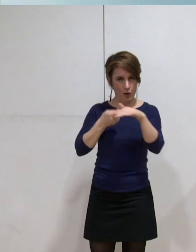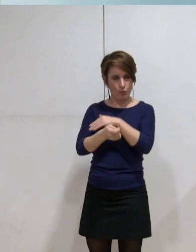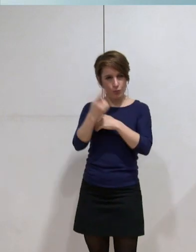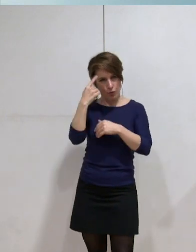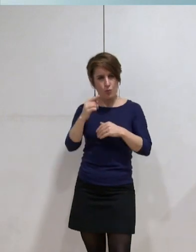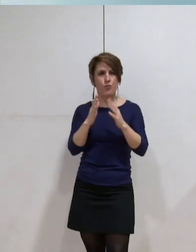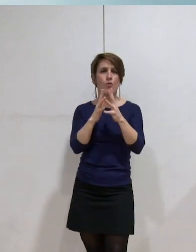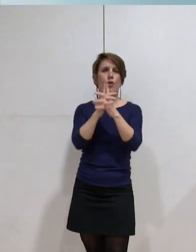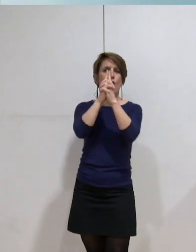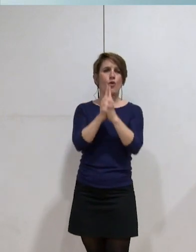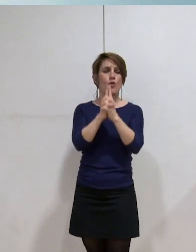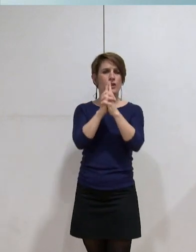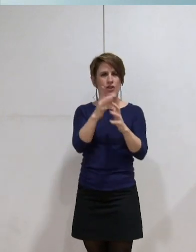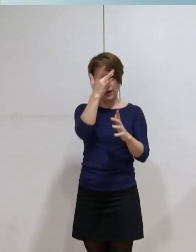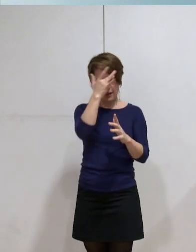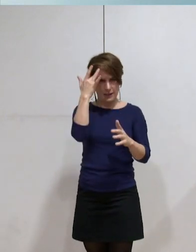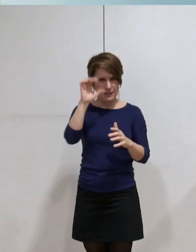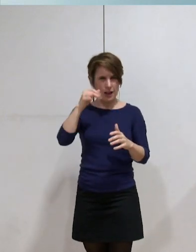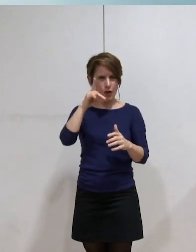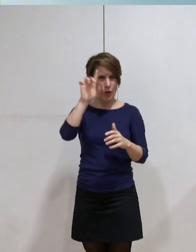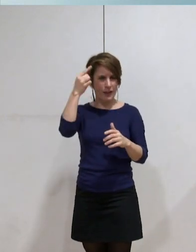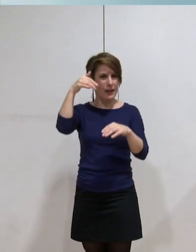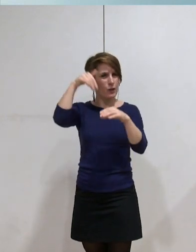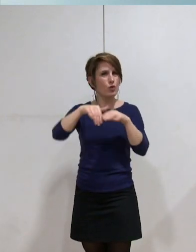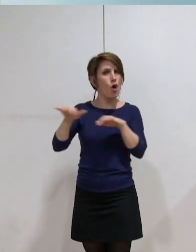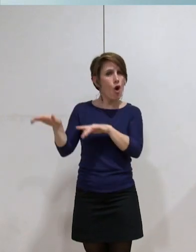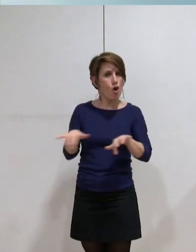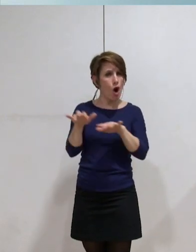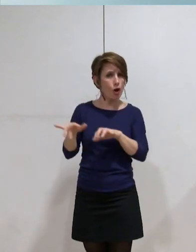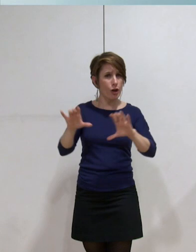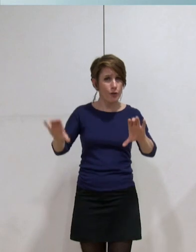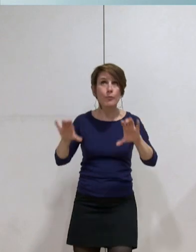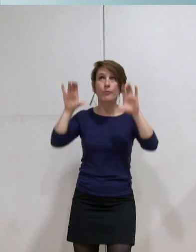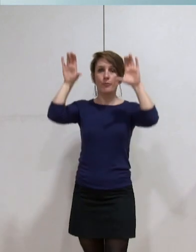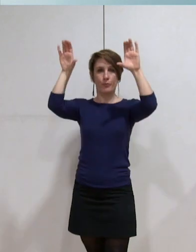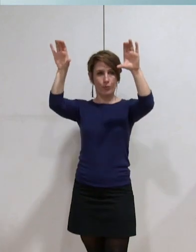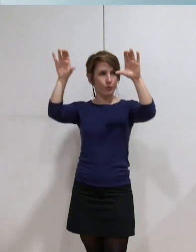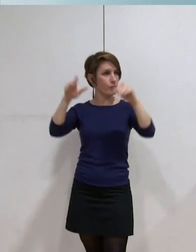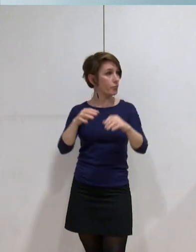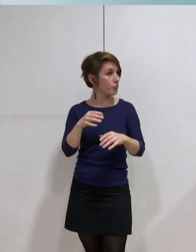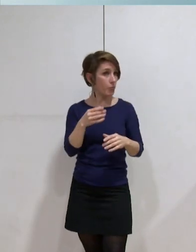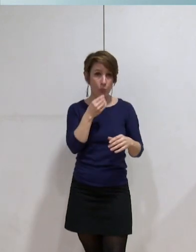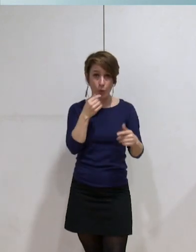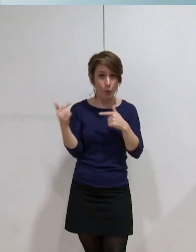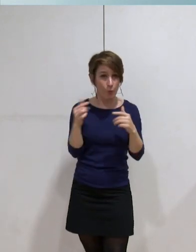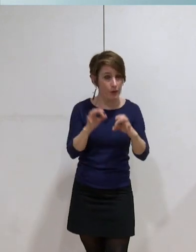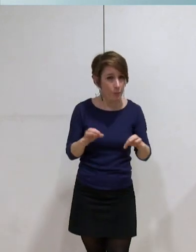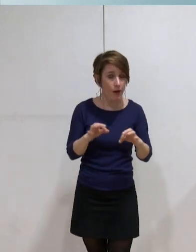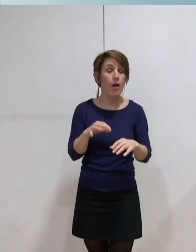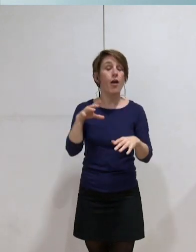la collégiale Saint-André pas de question jeama met au voix qui ne prend pas part au vote qui